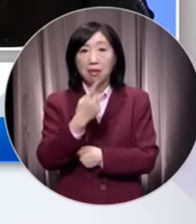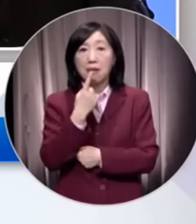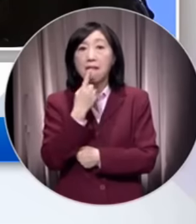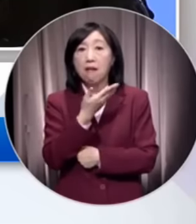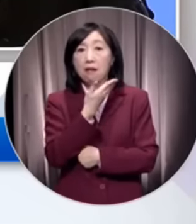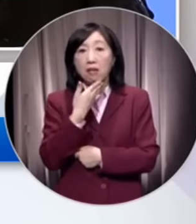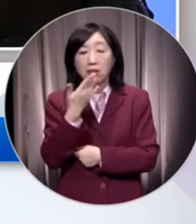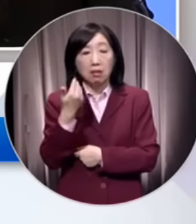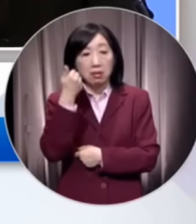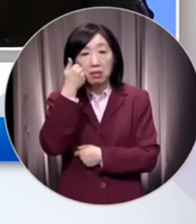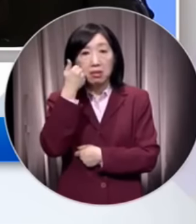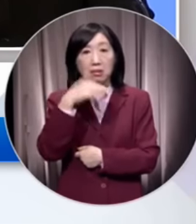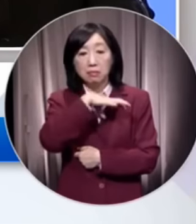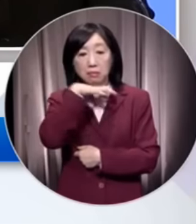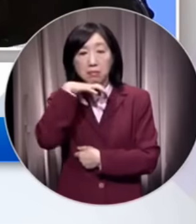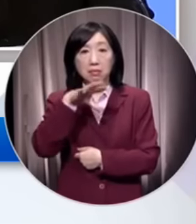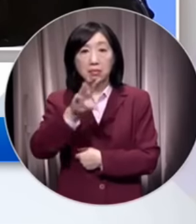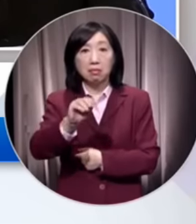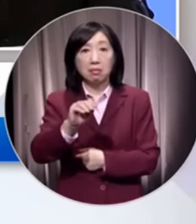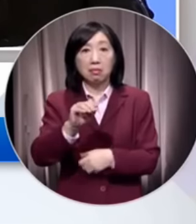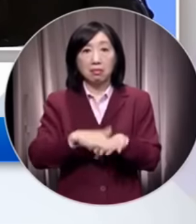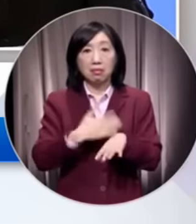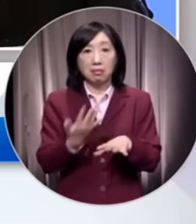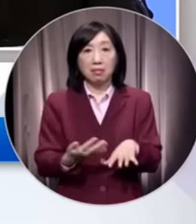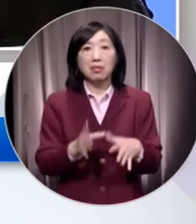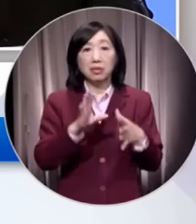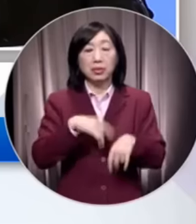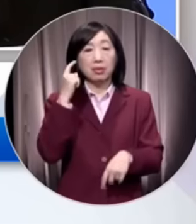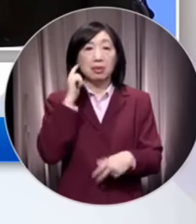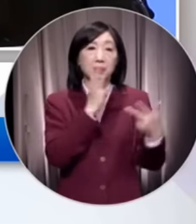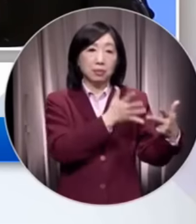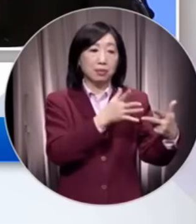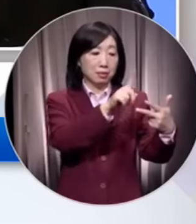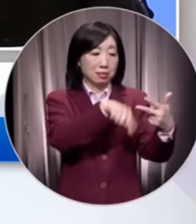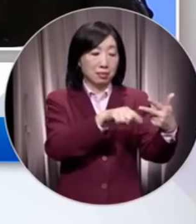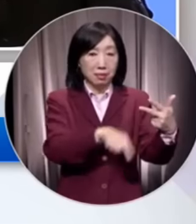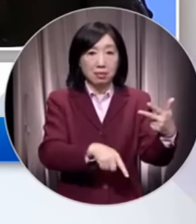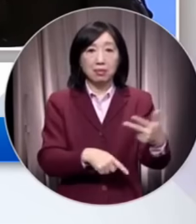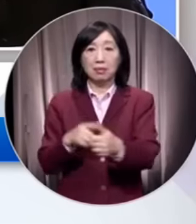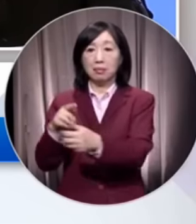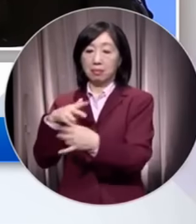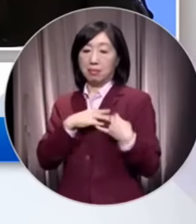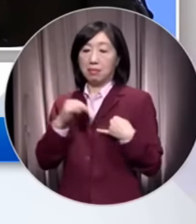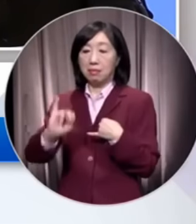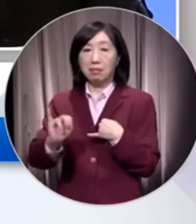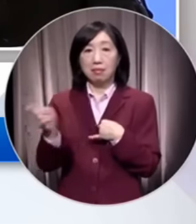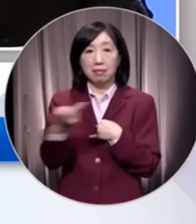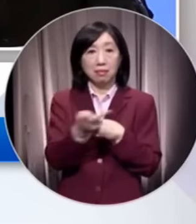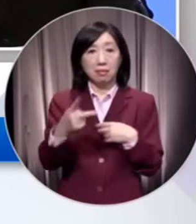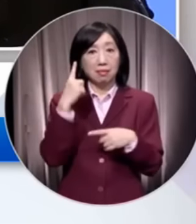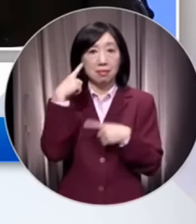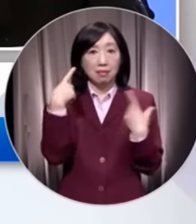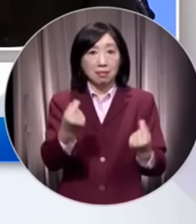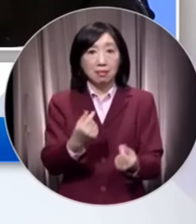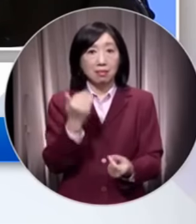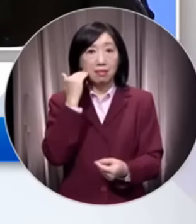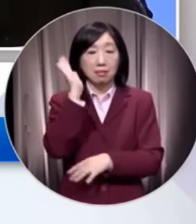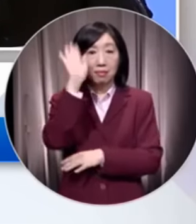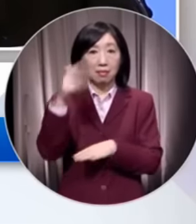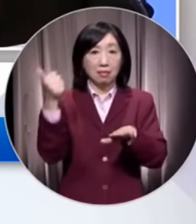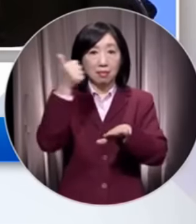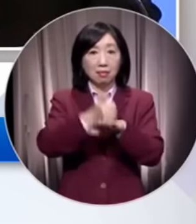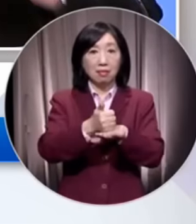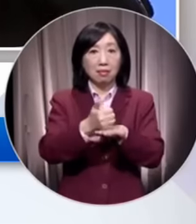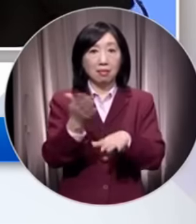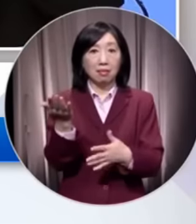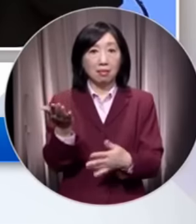数的买办对垄断。我请问朱主席、蔡主席，你们两位是不是同意，如果你们有机会要执政的话，政